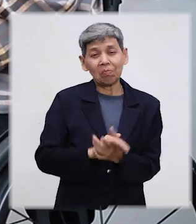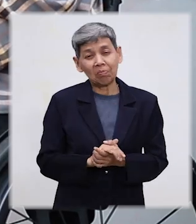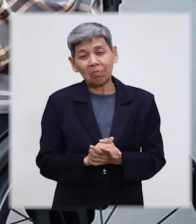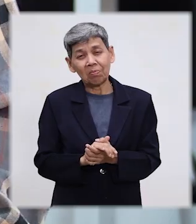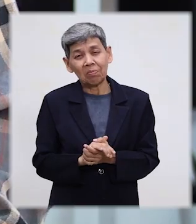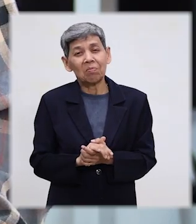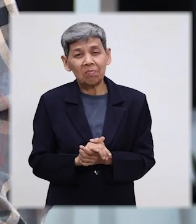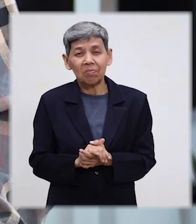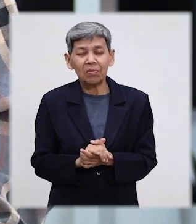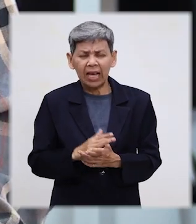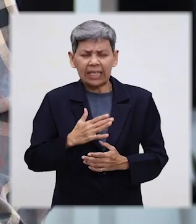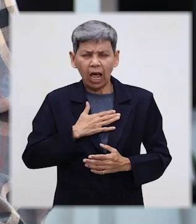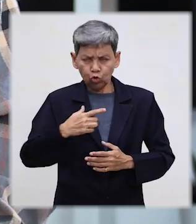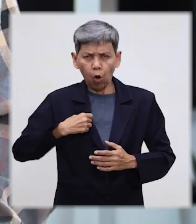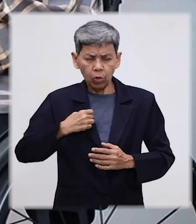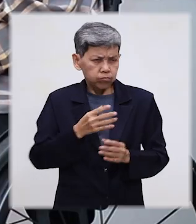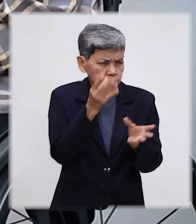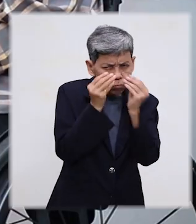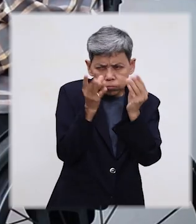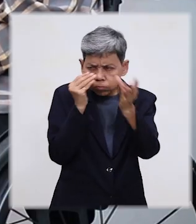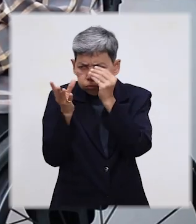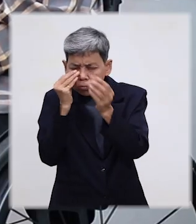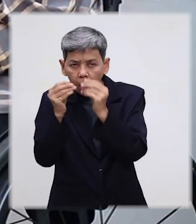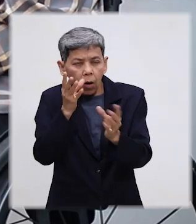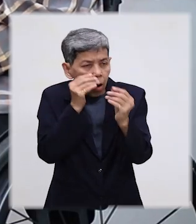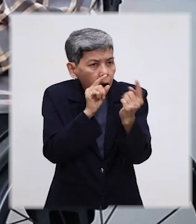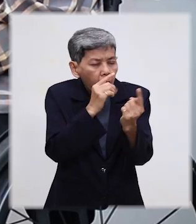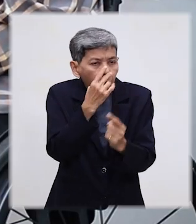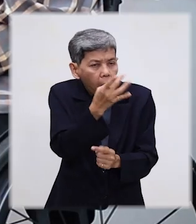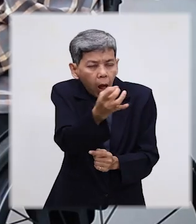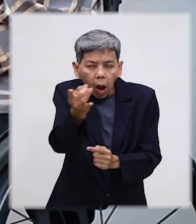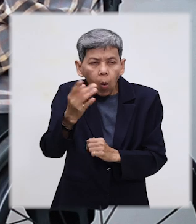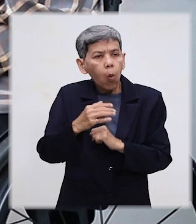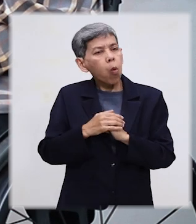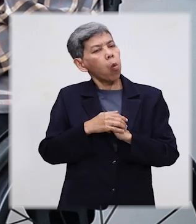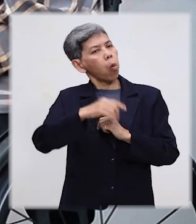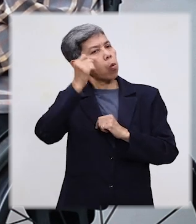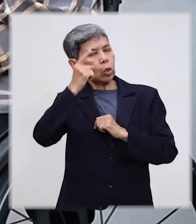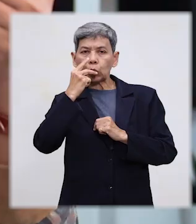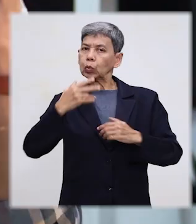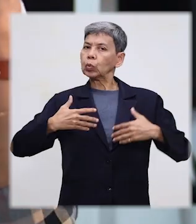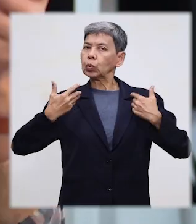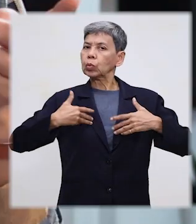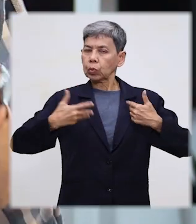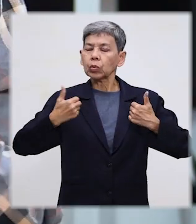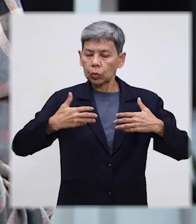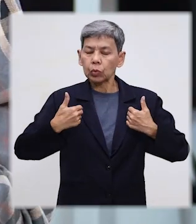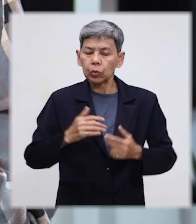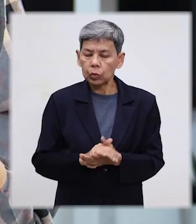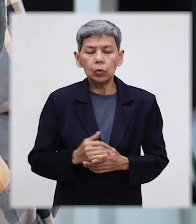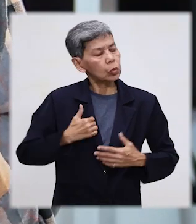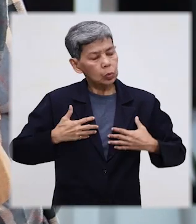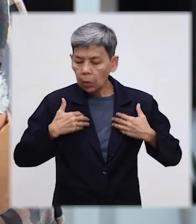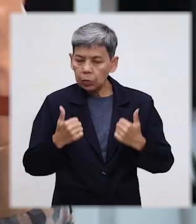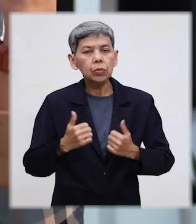คือ พอมันได้พบเจอข้อมูลใหม่ๆ ใช่มันสนุก แล้วมันสนุก ใช่ มันคือความสุขพอสังเกตแล้วก็คิดต